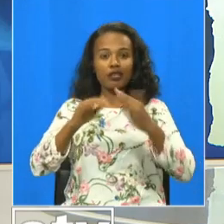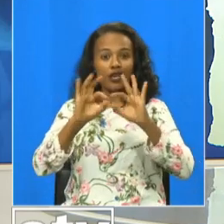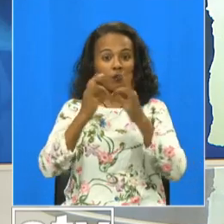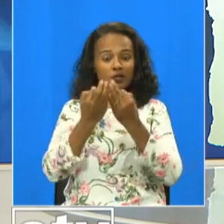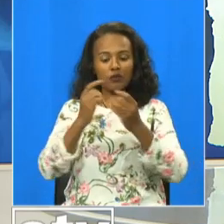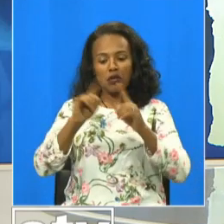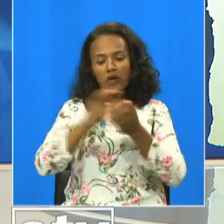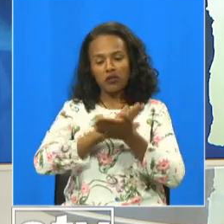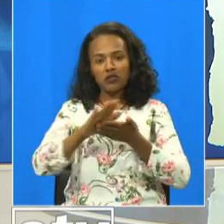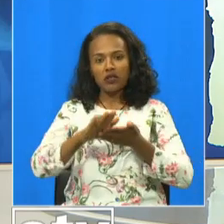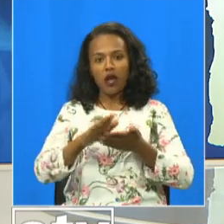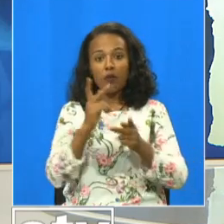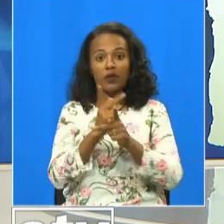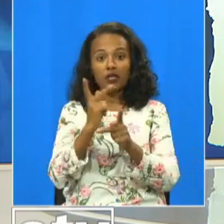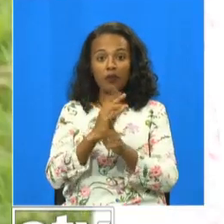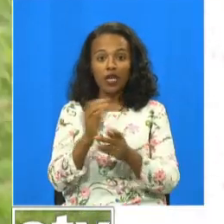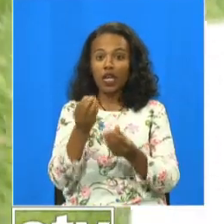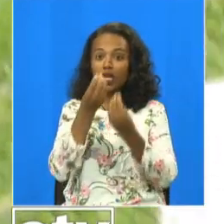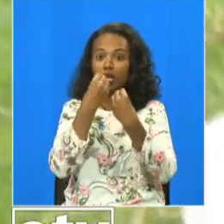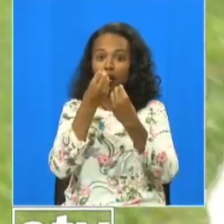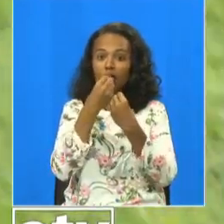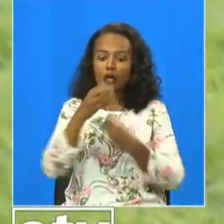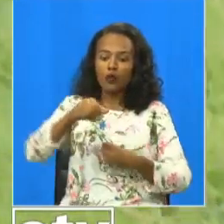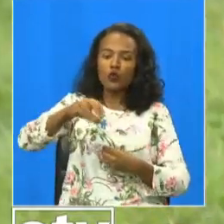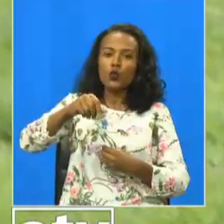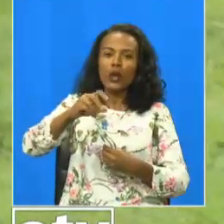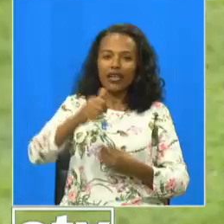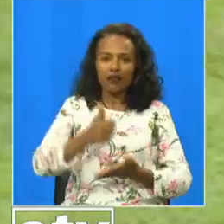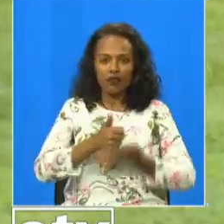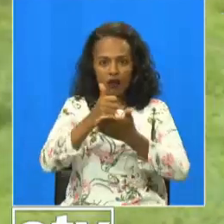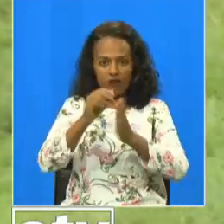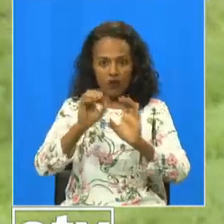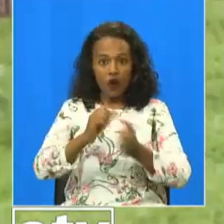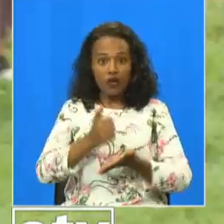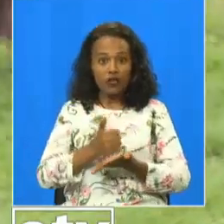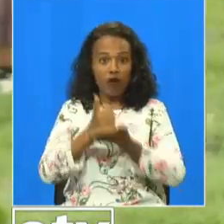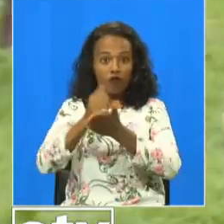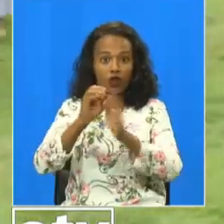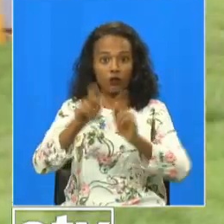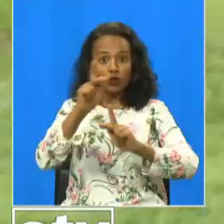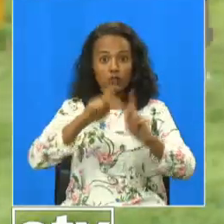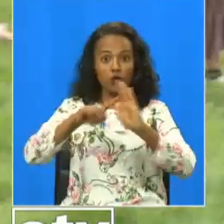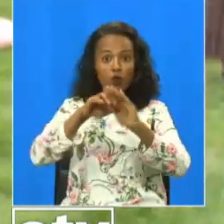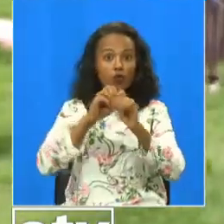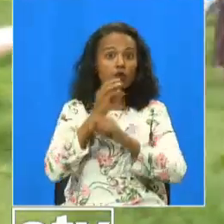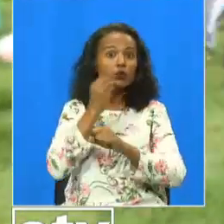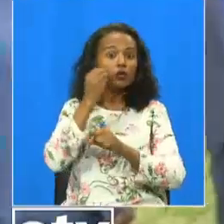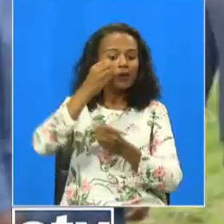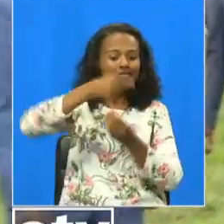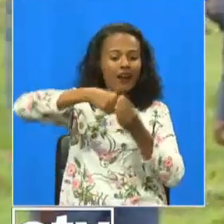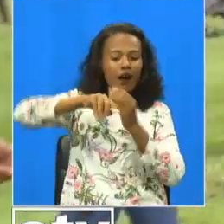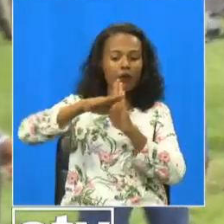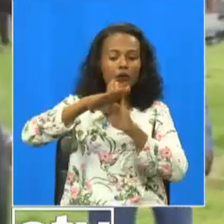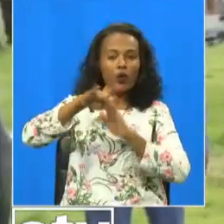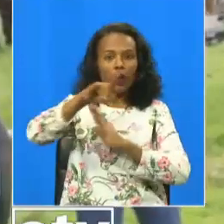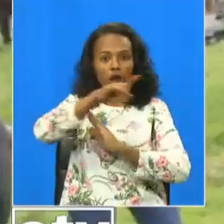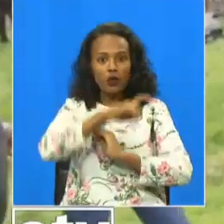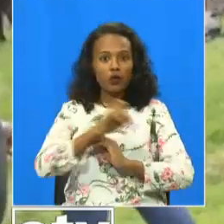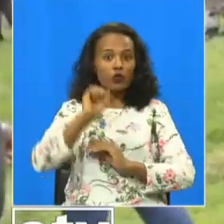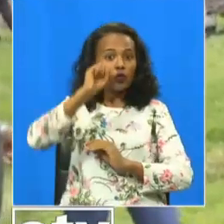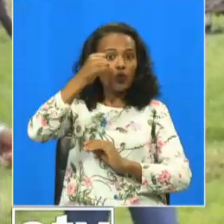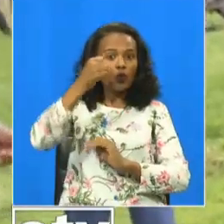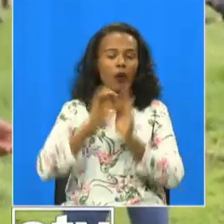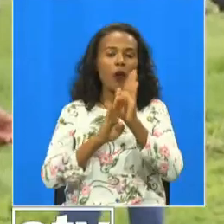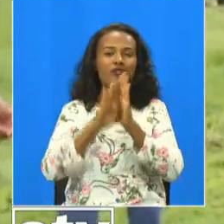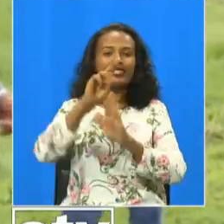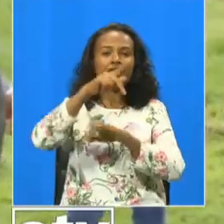የንጽህና መጠበቂያዎችና የምግብ ዱቄት ድጋፍ ተደርጓል። ድጋፉን ያደረጉት በህዝብ ተወካዮች ምክር ቤት የአካባቢው ተወካይ የሆኑት የኦሮሚያ